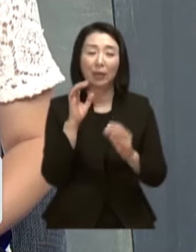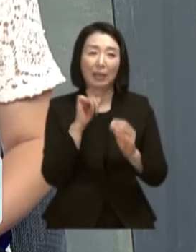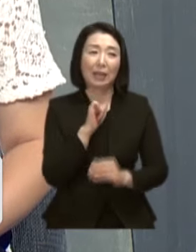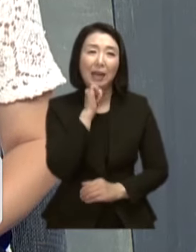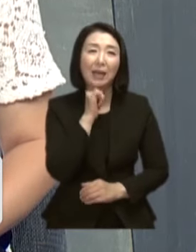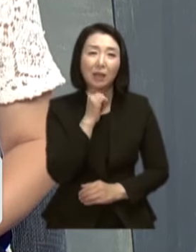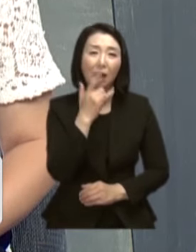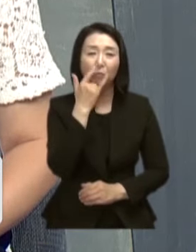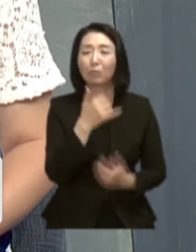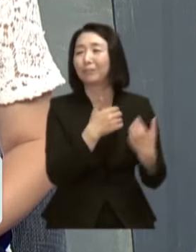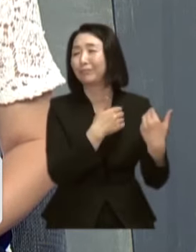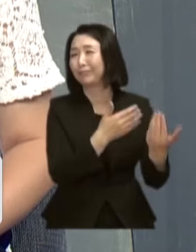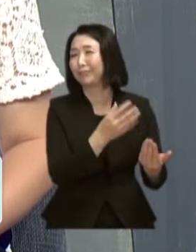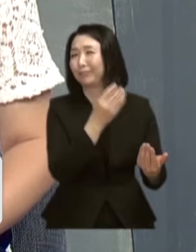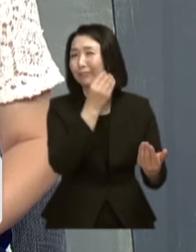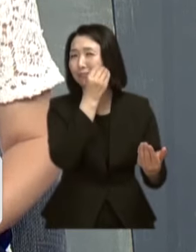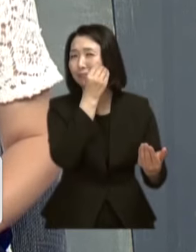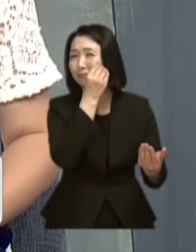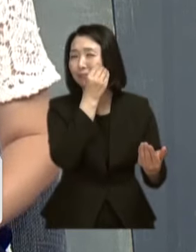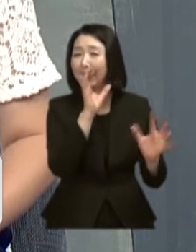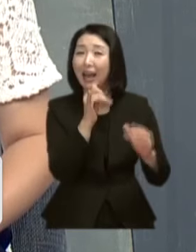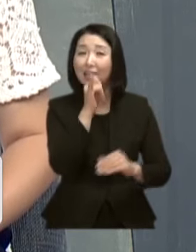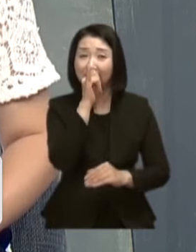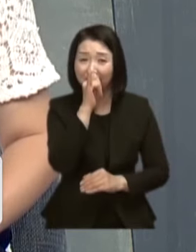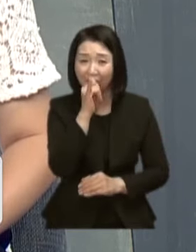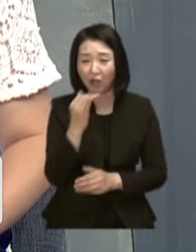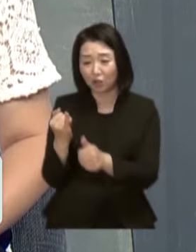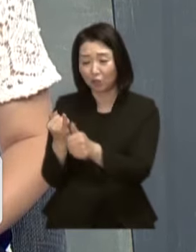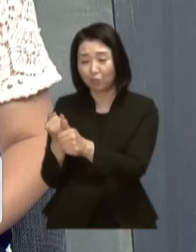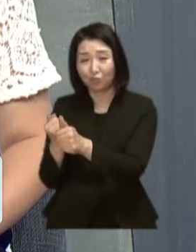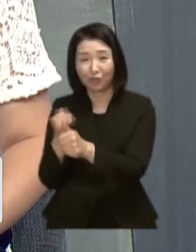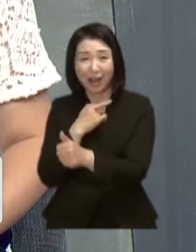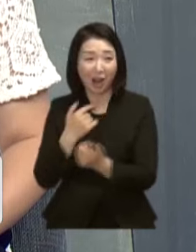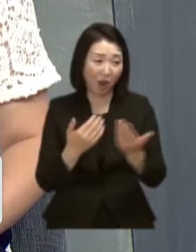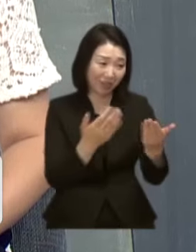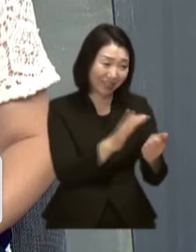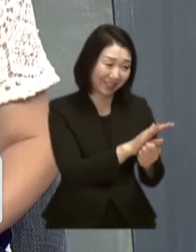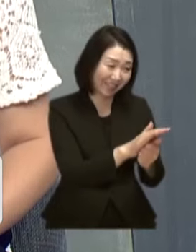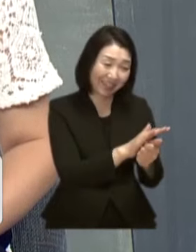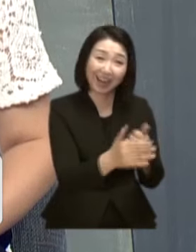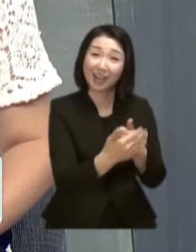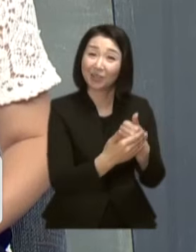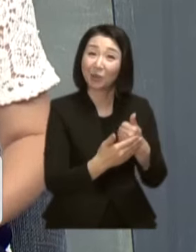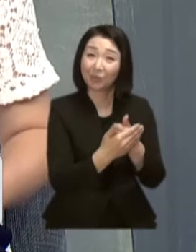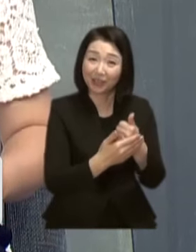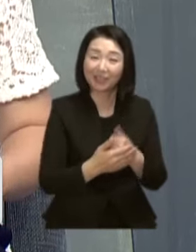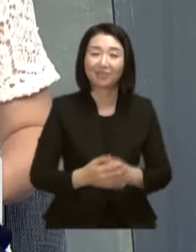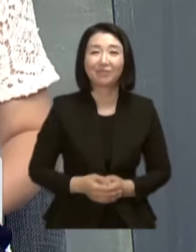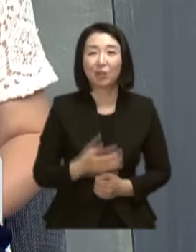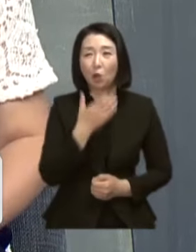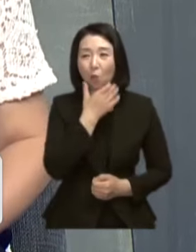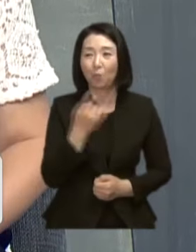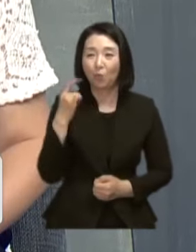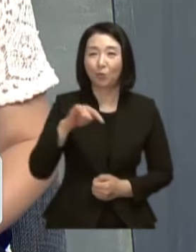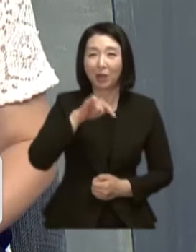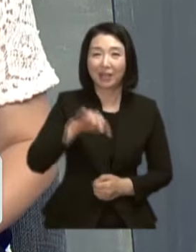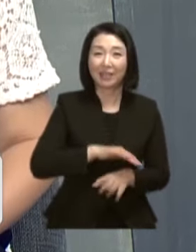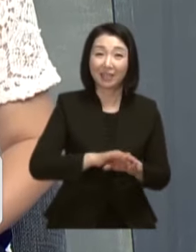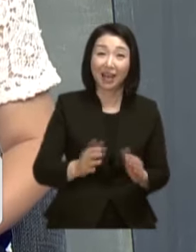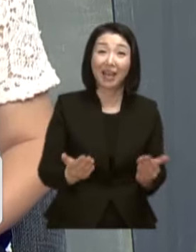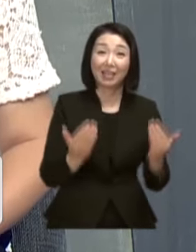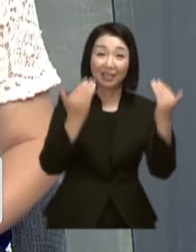부모의 방치 속에 있는 아이들이 황철진 이미경 선교사님 네 분의 헌신 속에 그 사랑 속에서 복음 안에서 성장하는